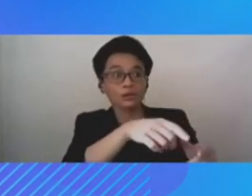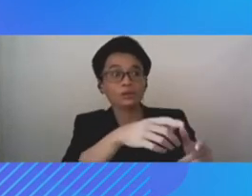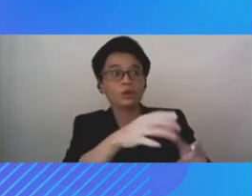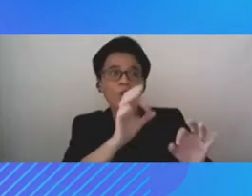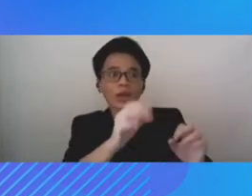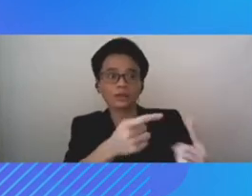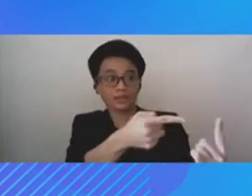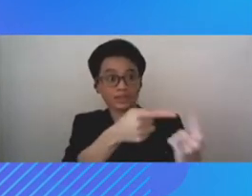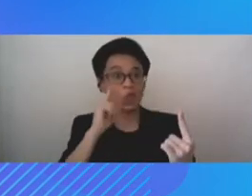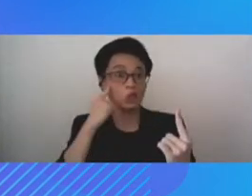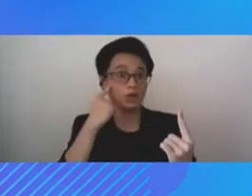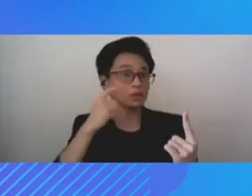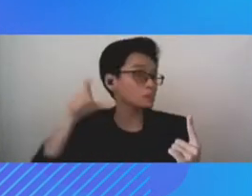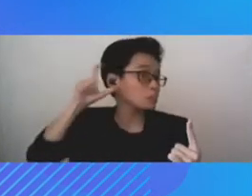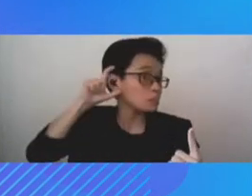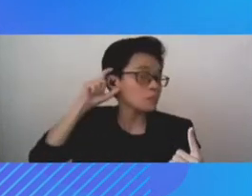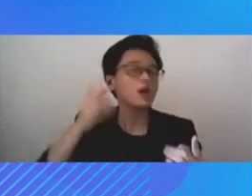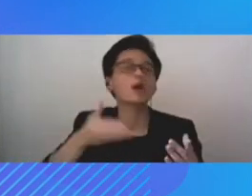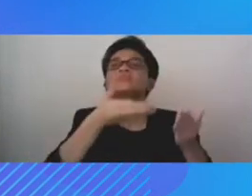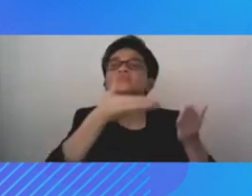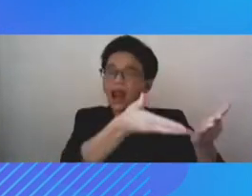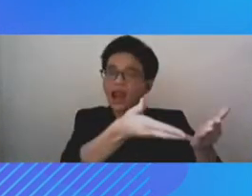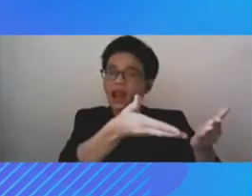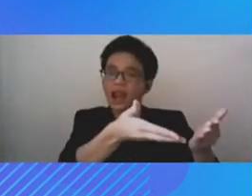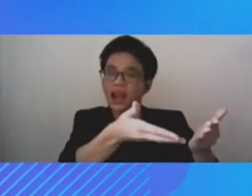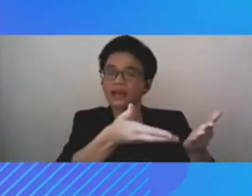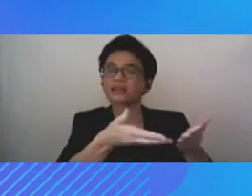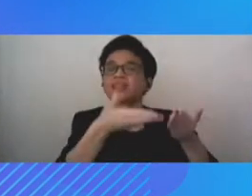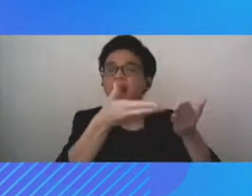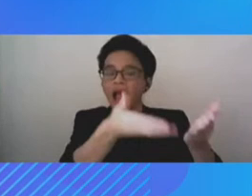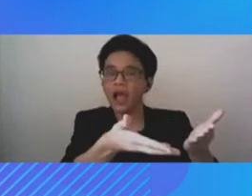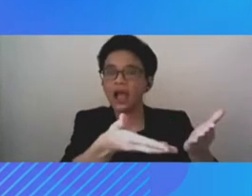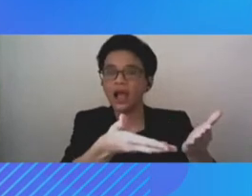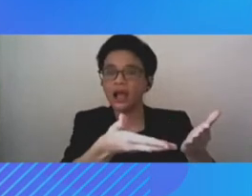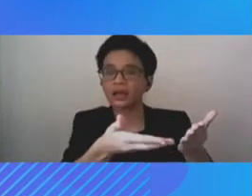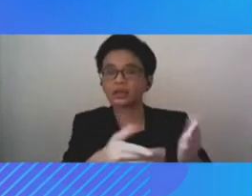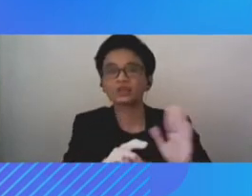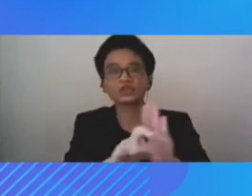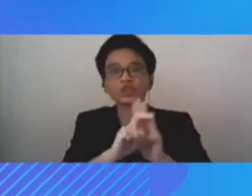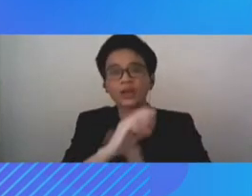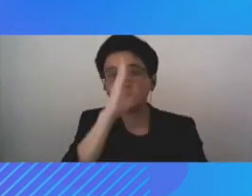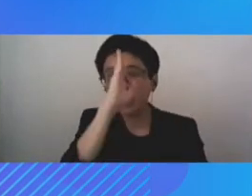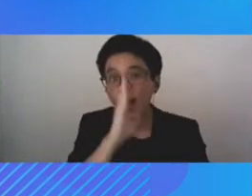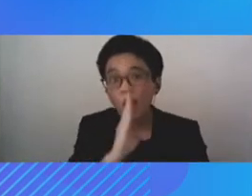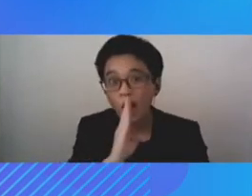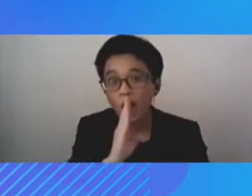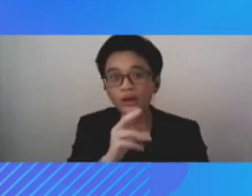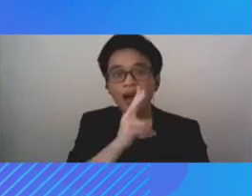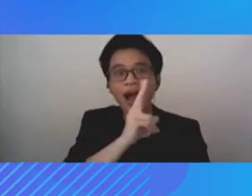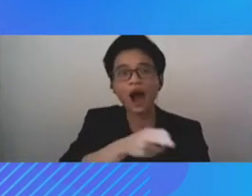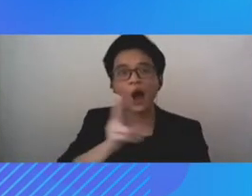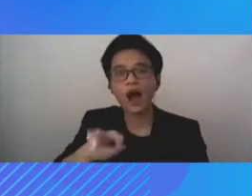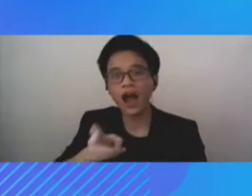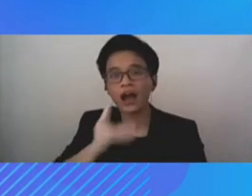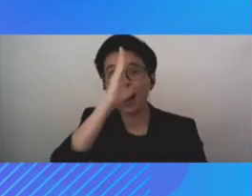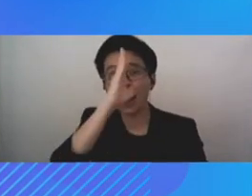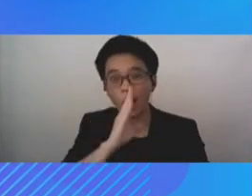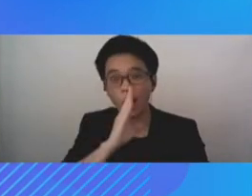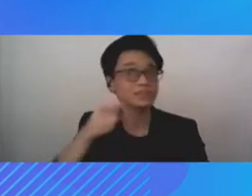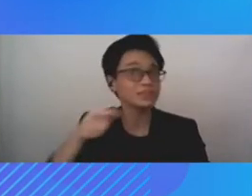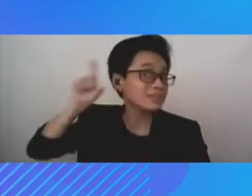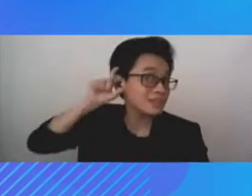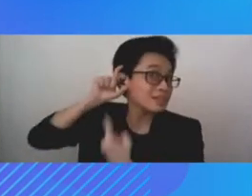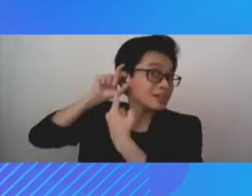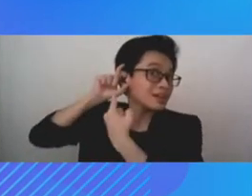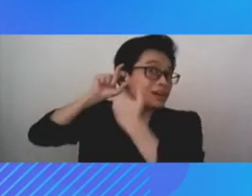bantu dengar, ya oke, monggo silahkan, gitu ya. Mungkin kayak yang hard of hearing, gitu ya, banyak terbantu. Kalau untuk